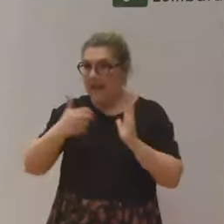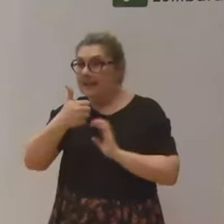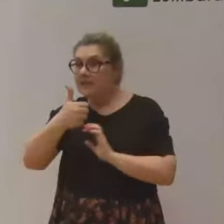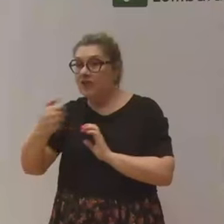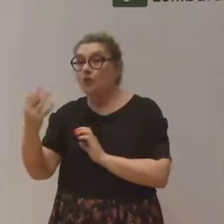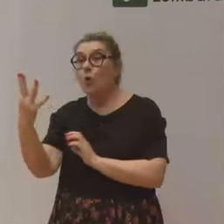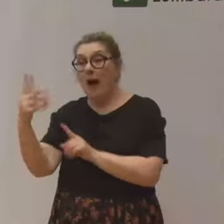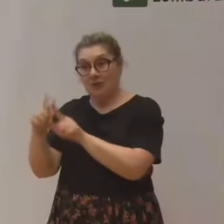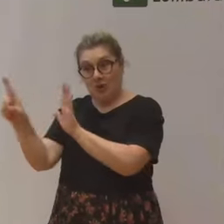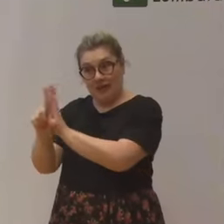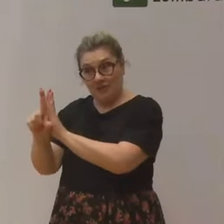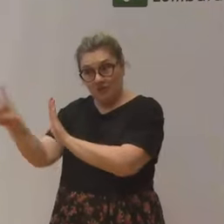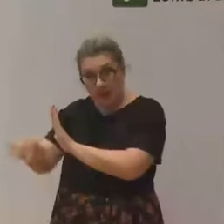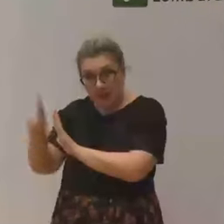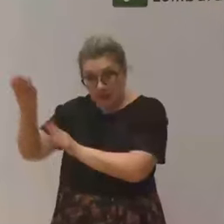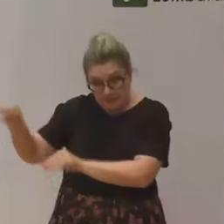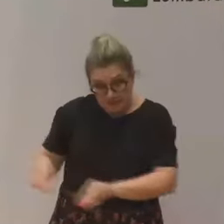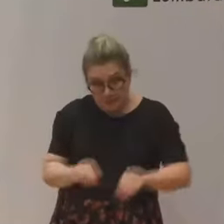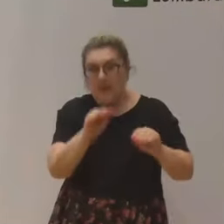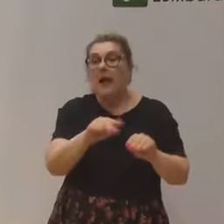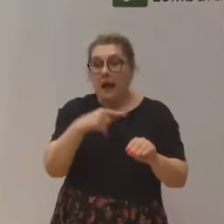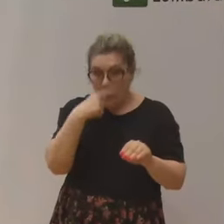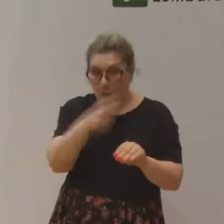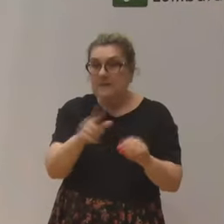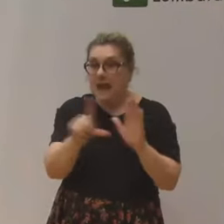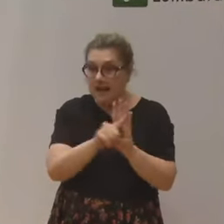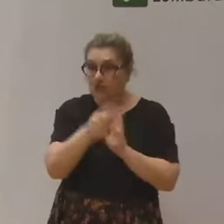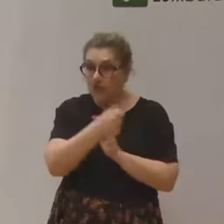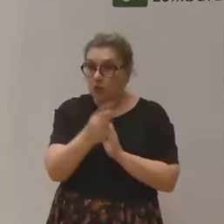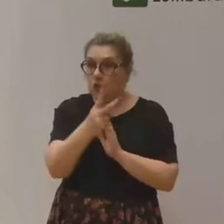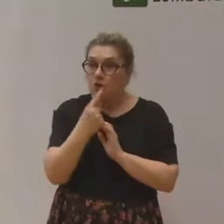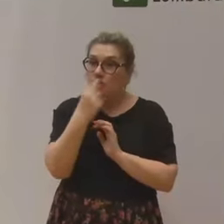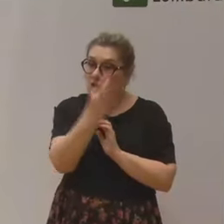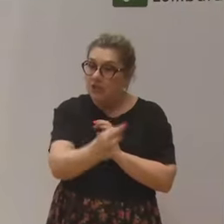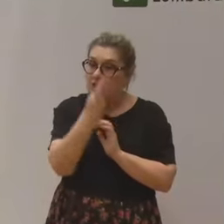un'operazione interessante perché evita di